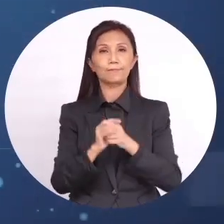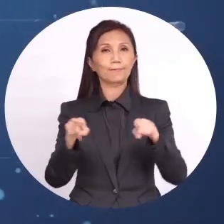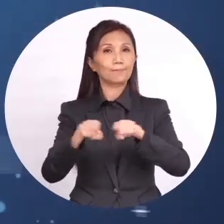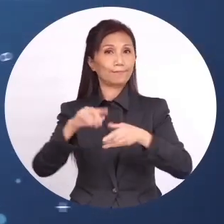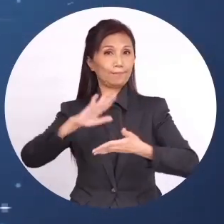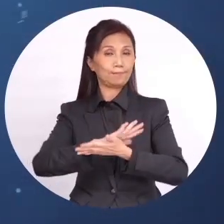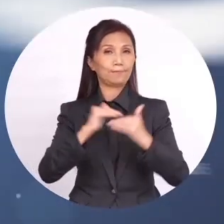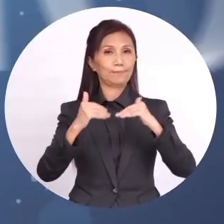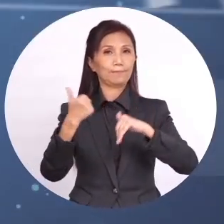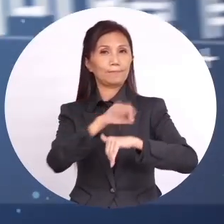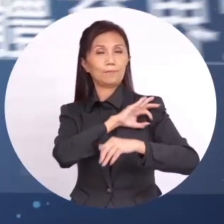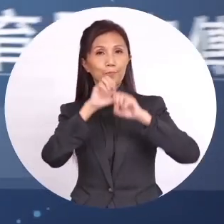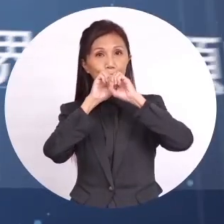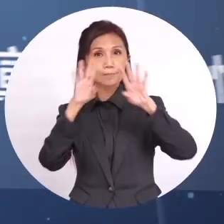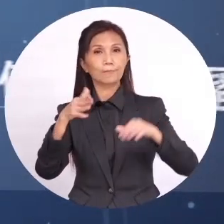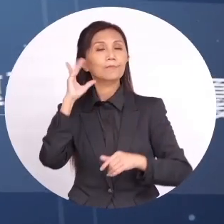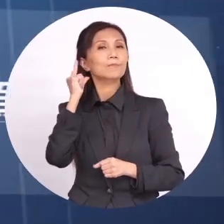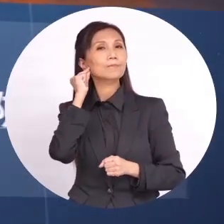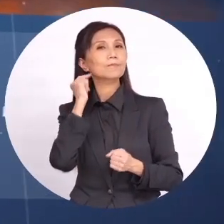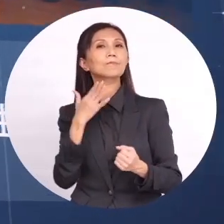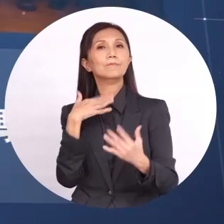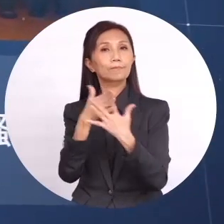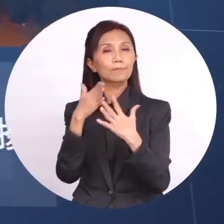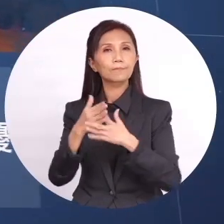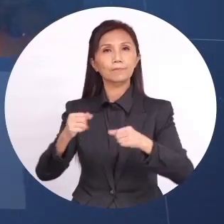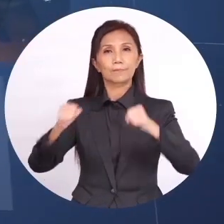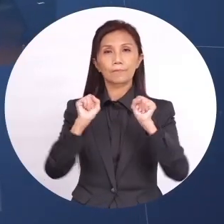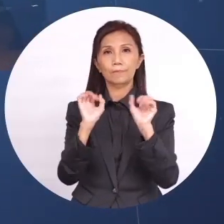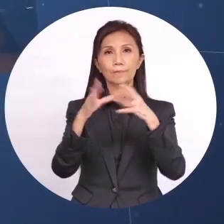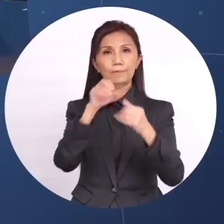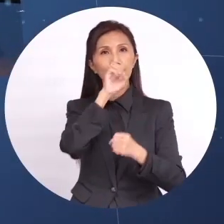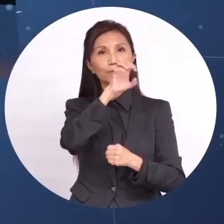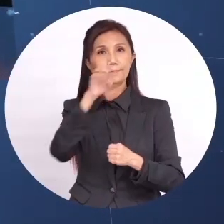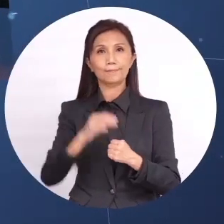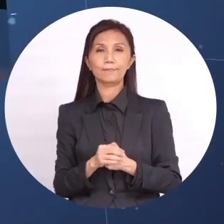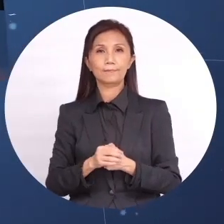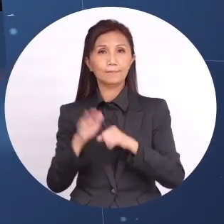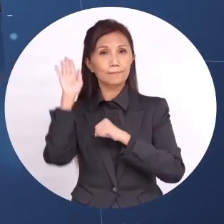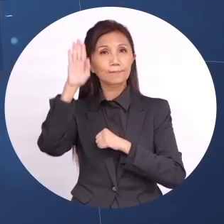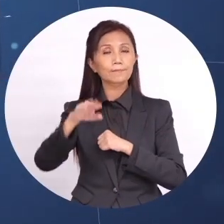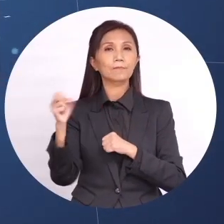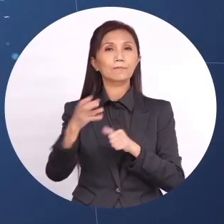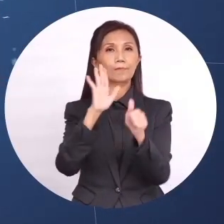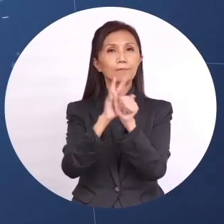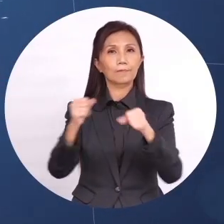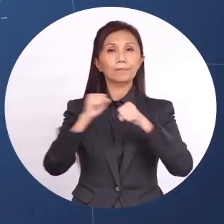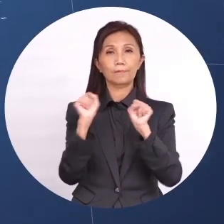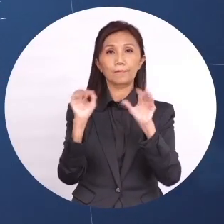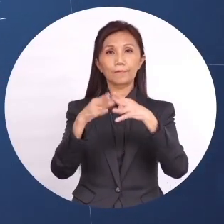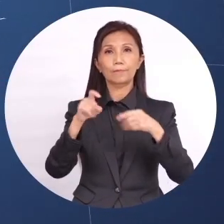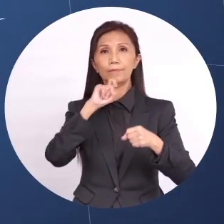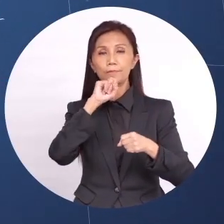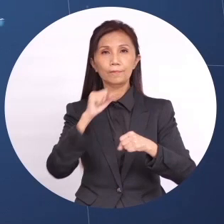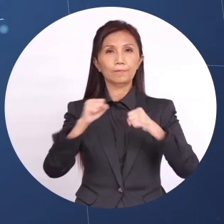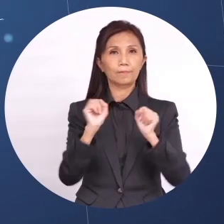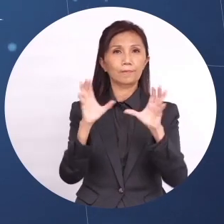年，平机会公布了性骚扰体育界问卷调查的结果，随后更加为体育界举办体育